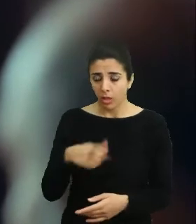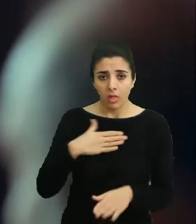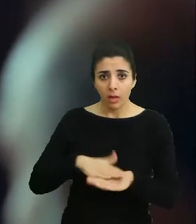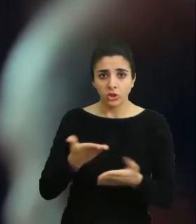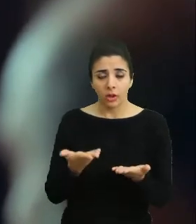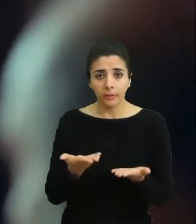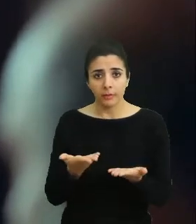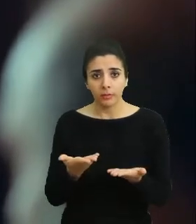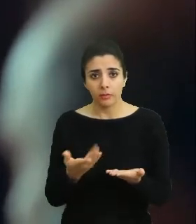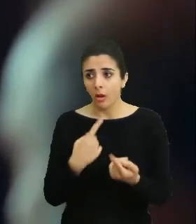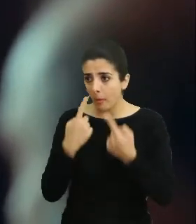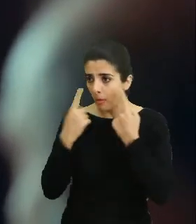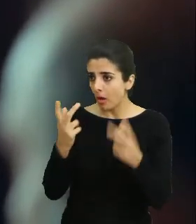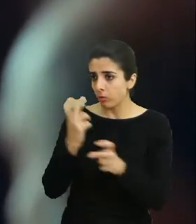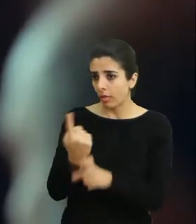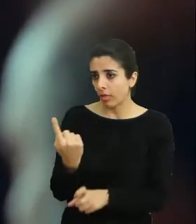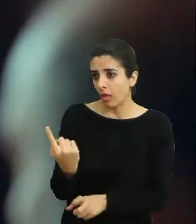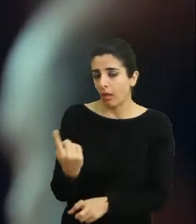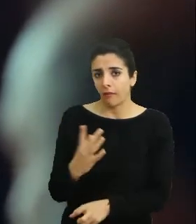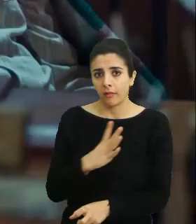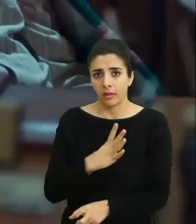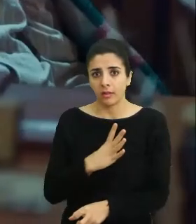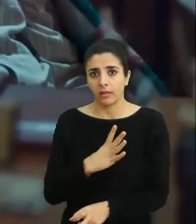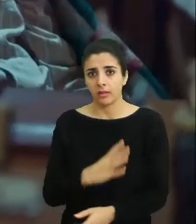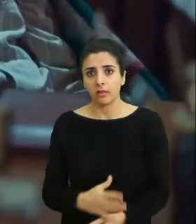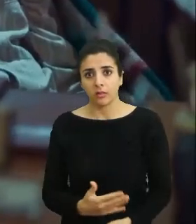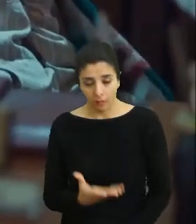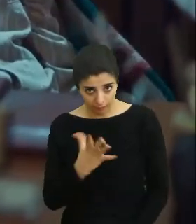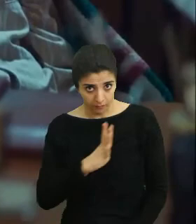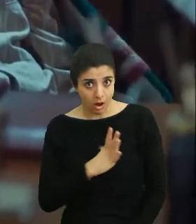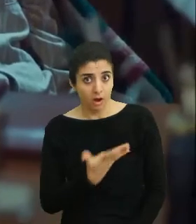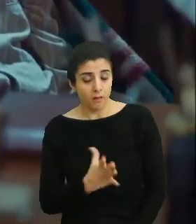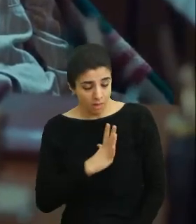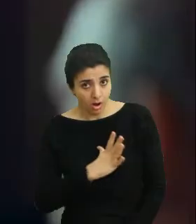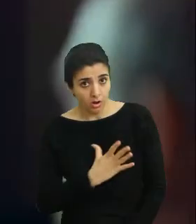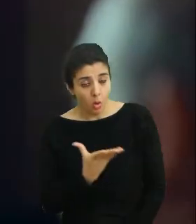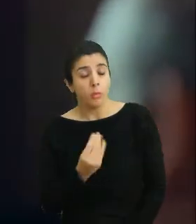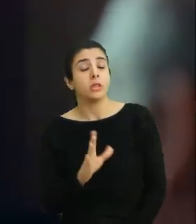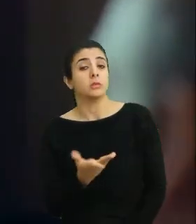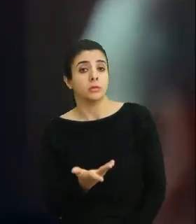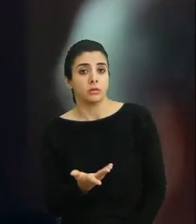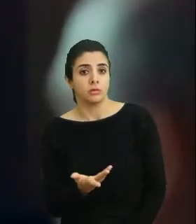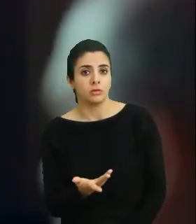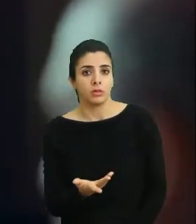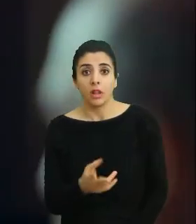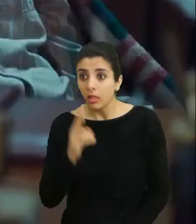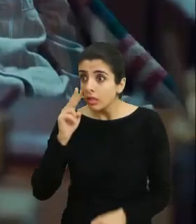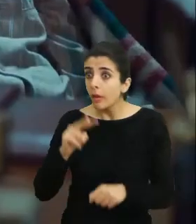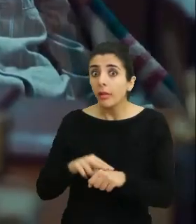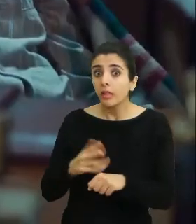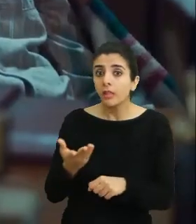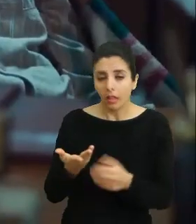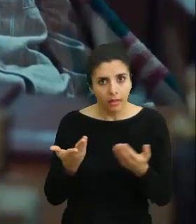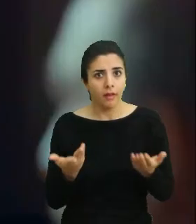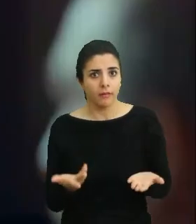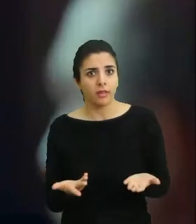müdürüm? Bakıyorum bakıyorum da odada sizden başka kimse yok. Olmaz mı? Var tabii. Vallahi mi?